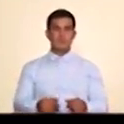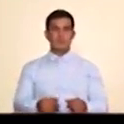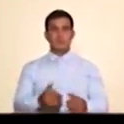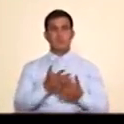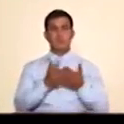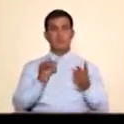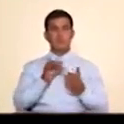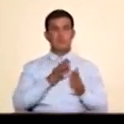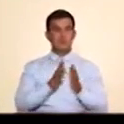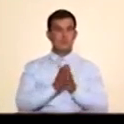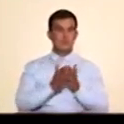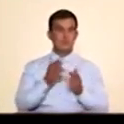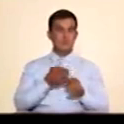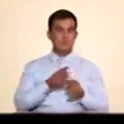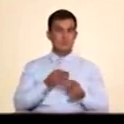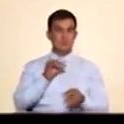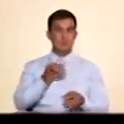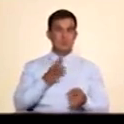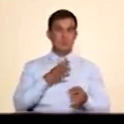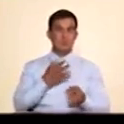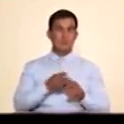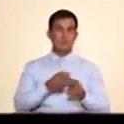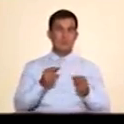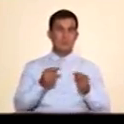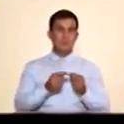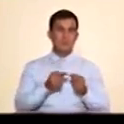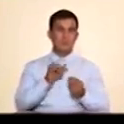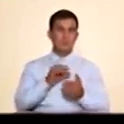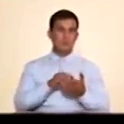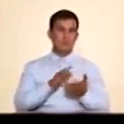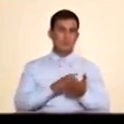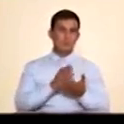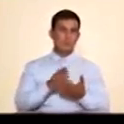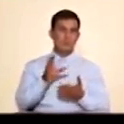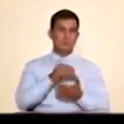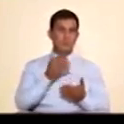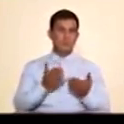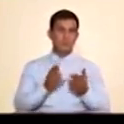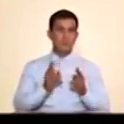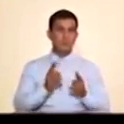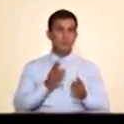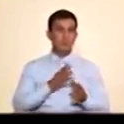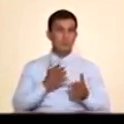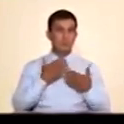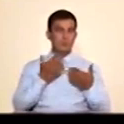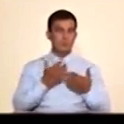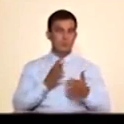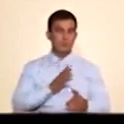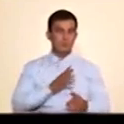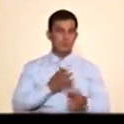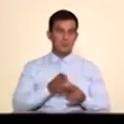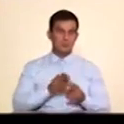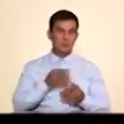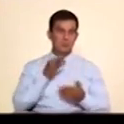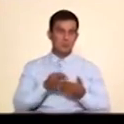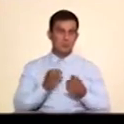darsimizda bu savolga javob aniq berilgan edi. O'ylaymanki, siz mavzuni yaxshi o'zlashtirgan bo'lsangiz, javob bera